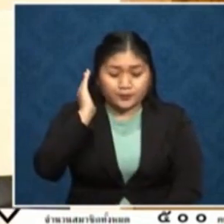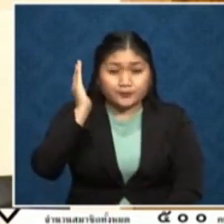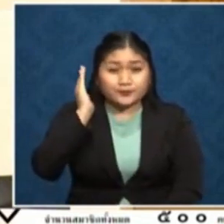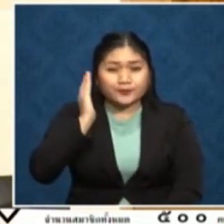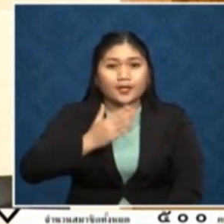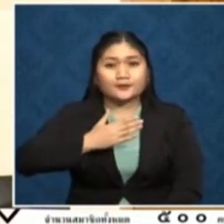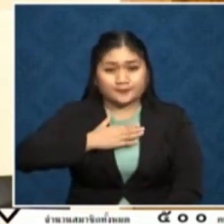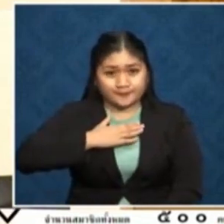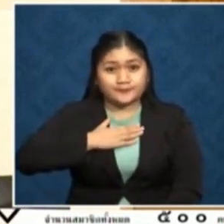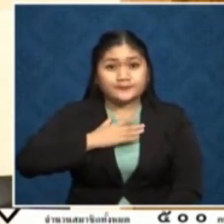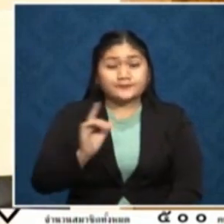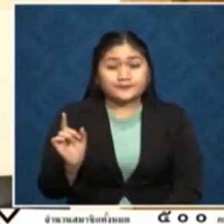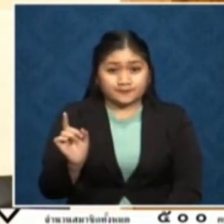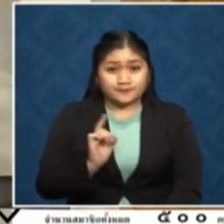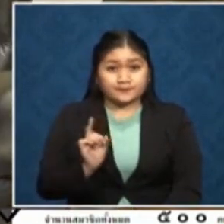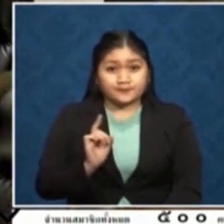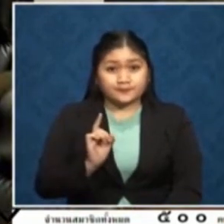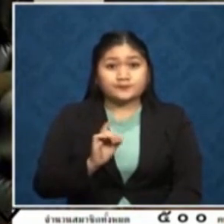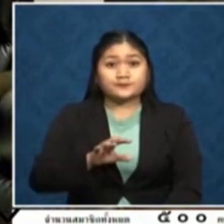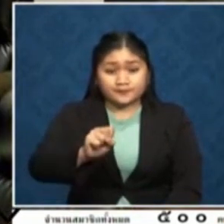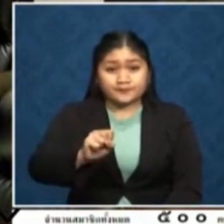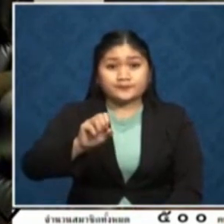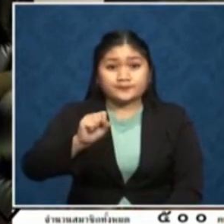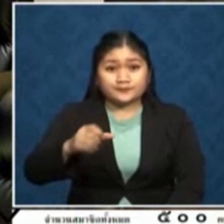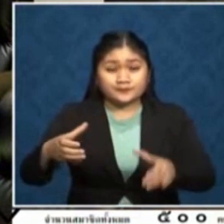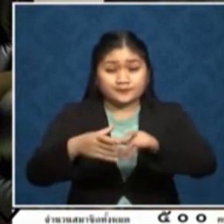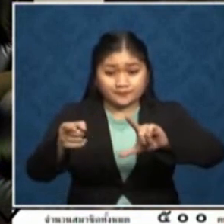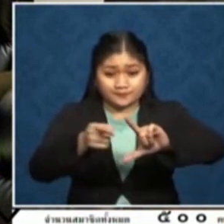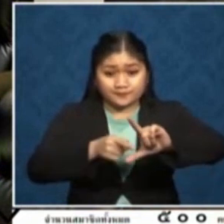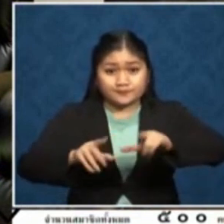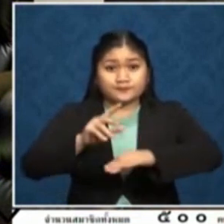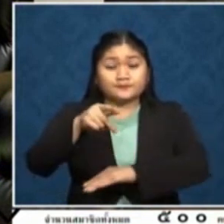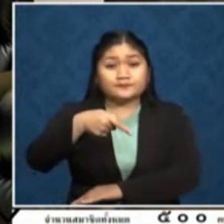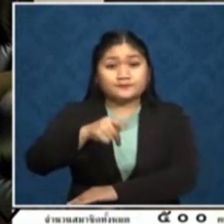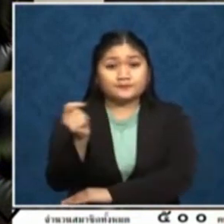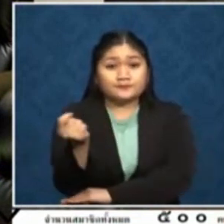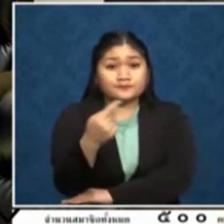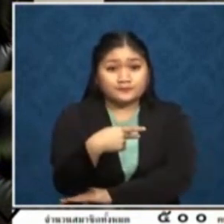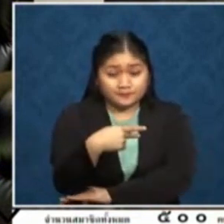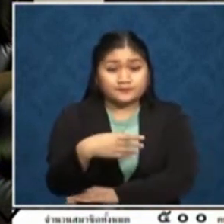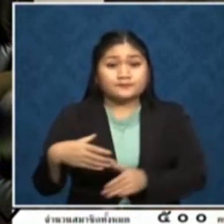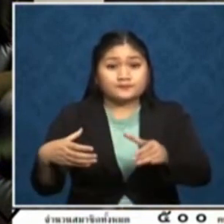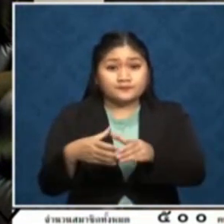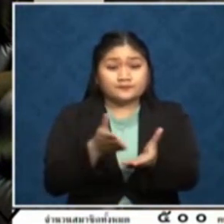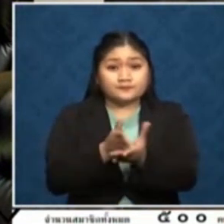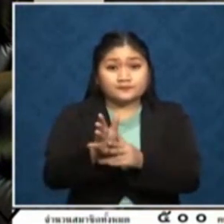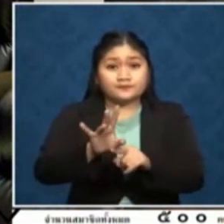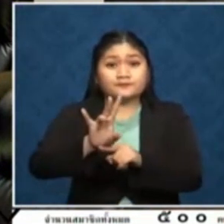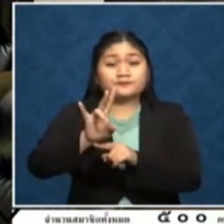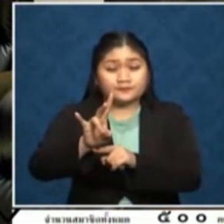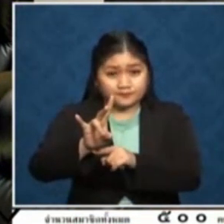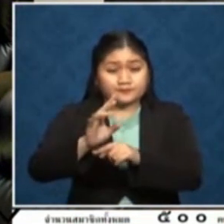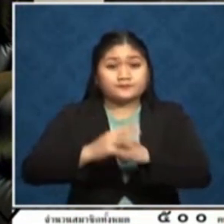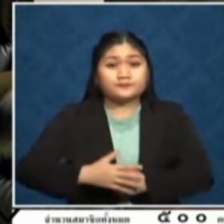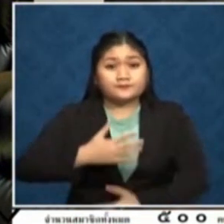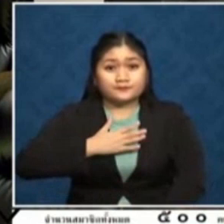ครับต่อไปท่านประสิทธิ์ปฐมพดุงเชิญครับ อุปบาลใครไง เรียนท่านประธานสภาที่เคารพครับผมประ